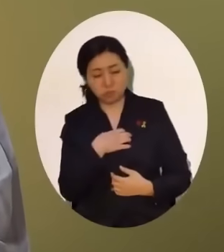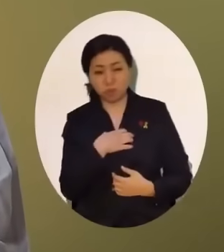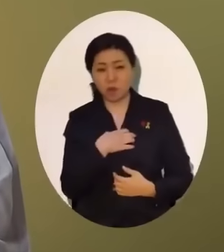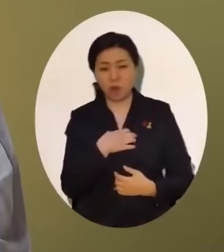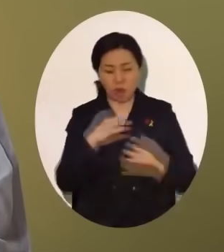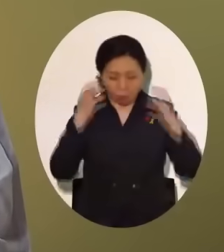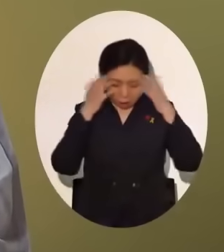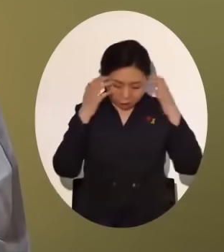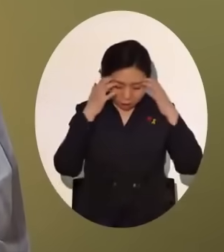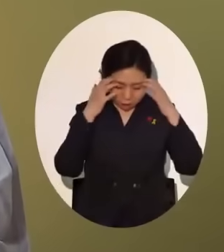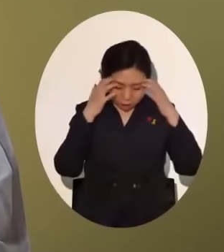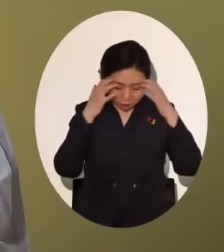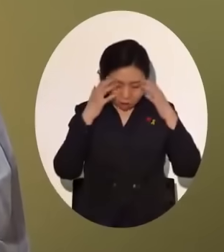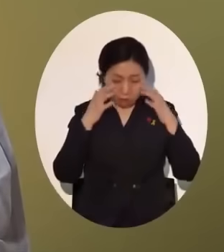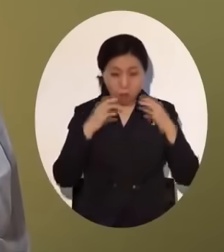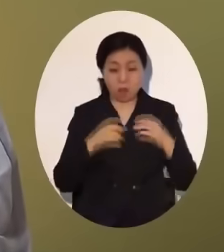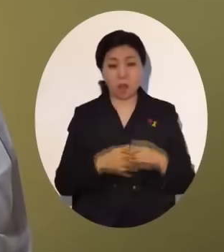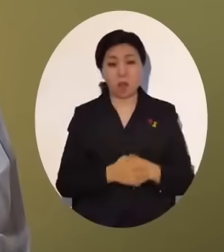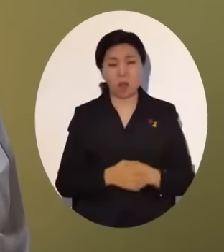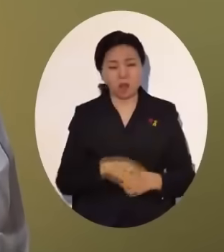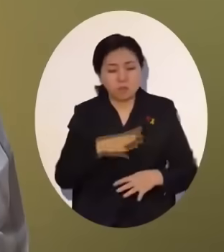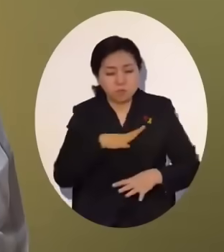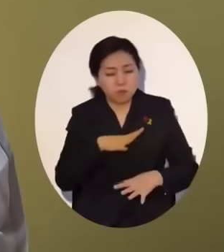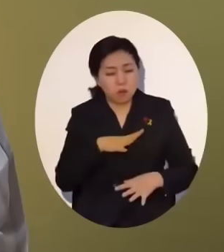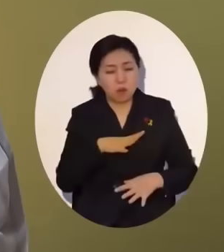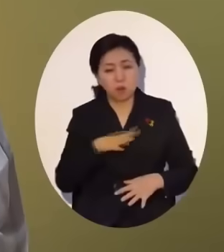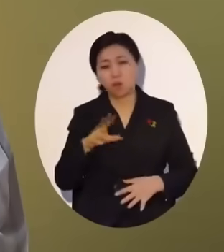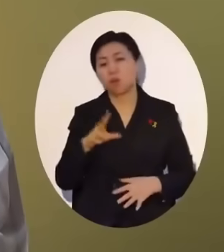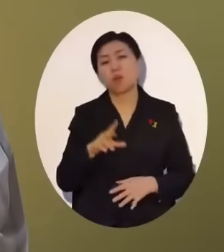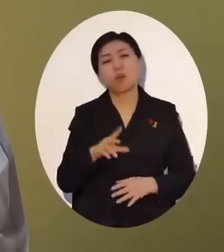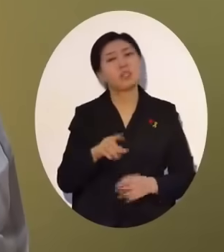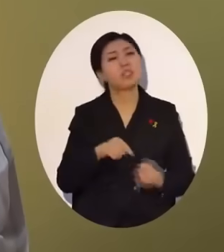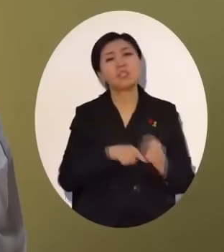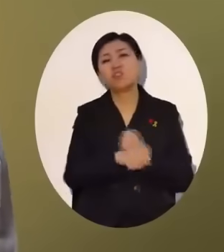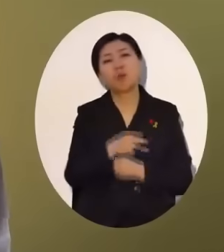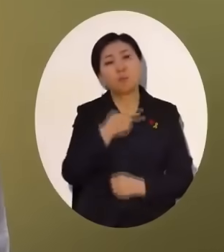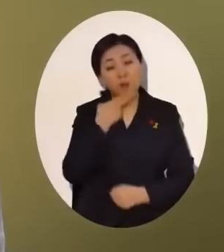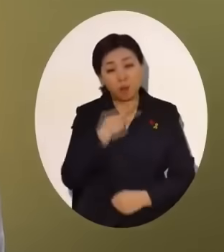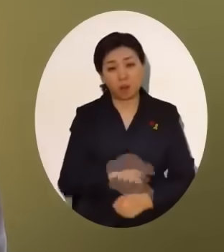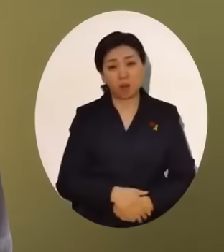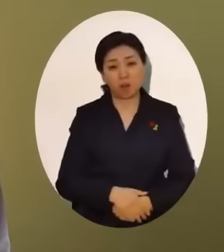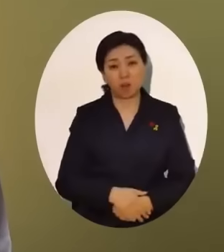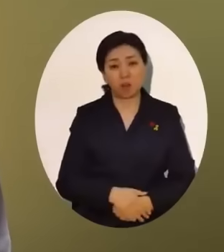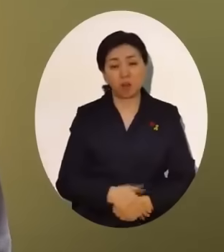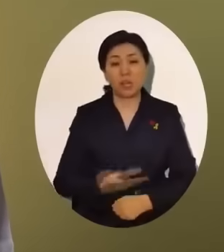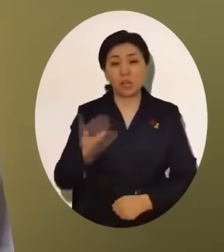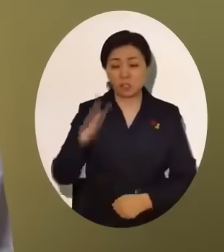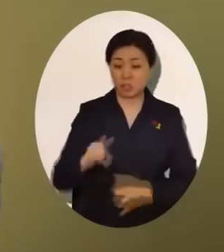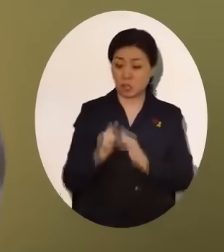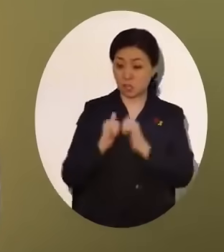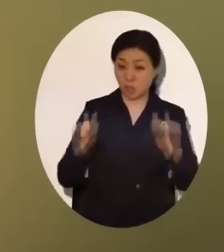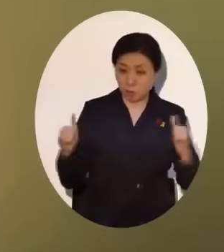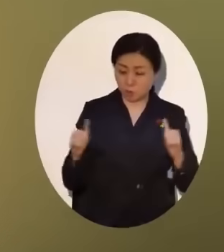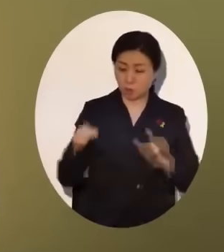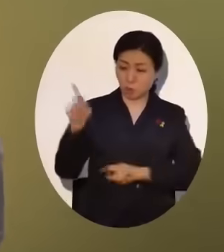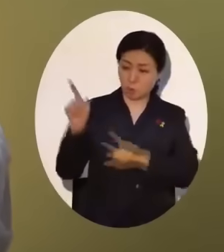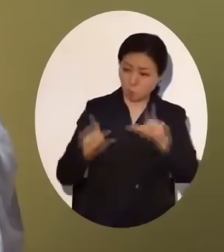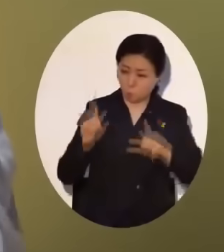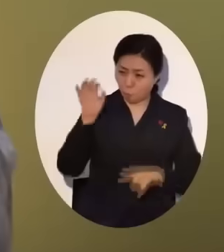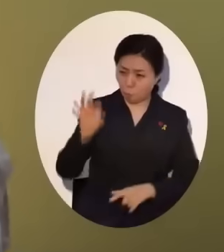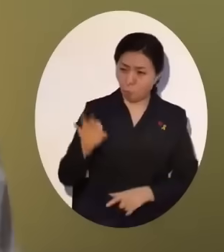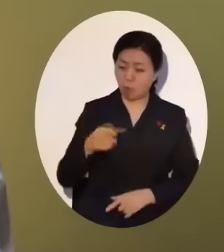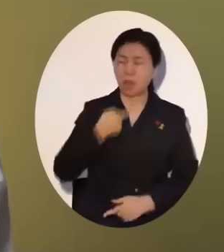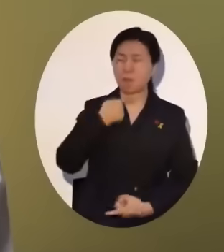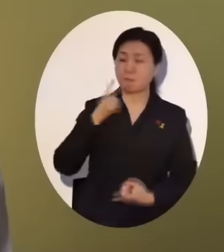일도 아니고 괴로워할 일도 아니고 두려워할 일도 아니고 그런데 사람들은 그걸 보고